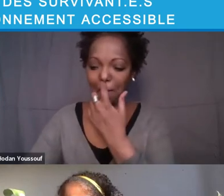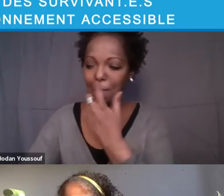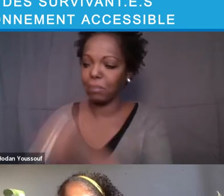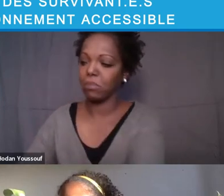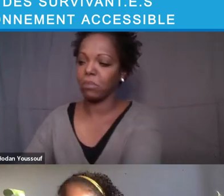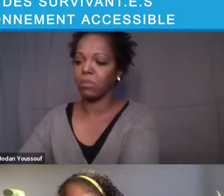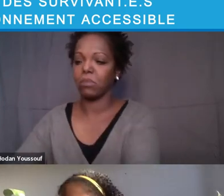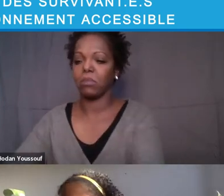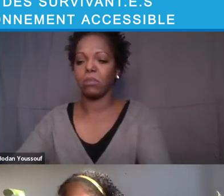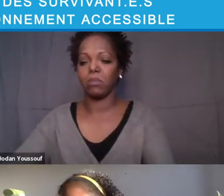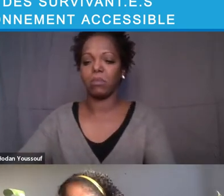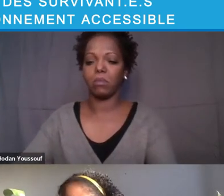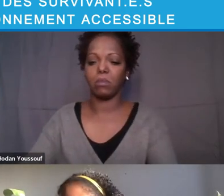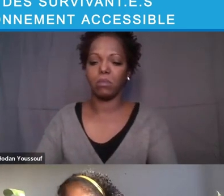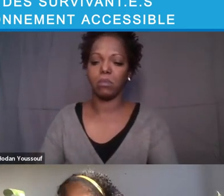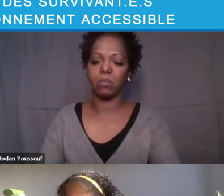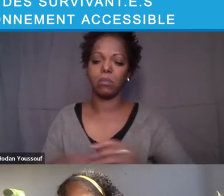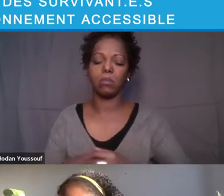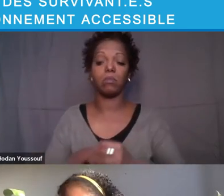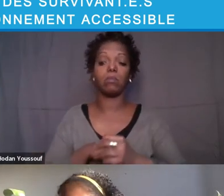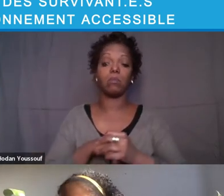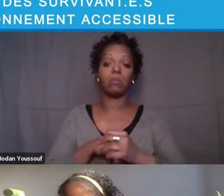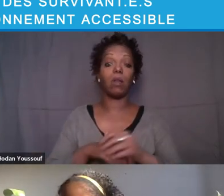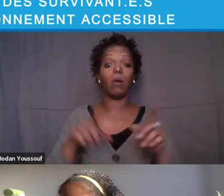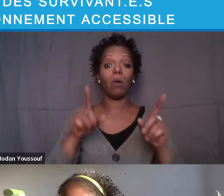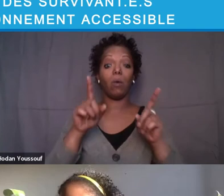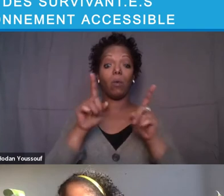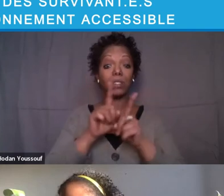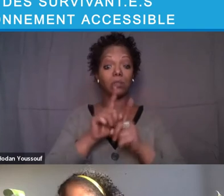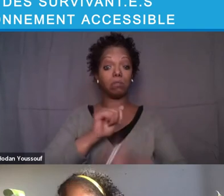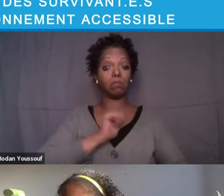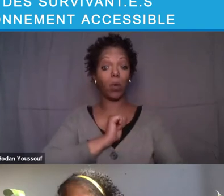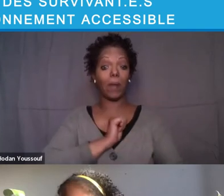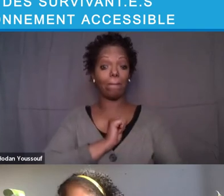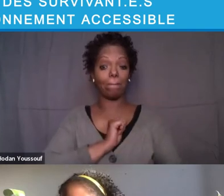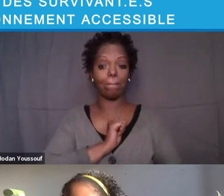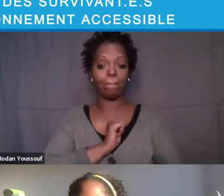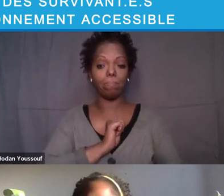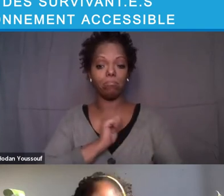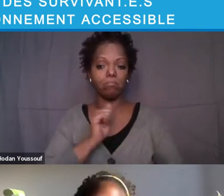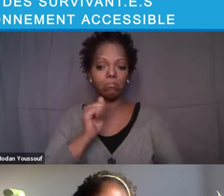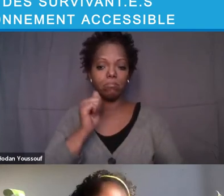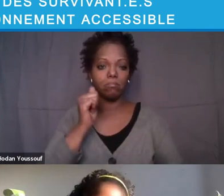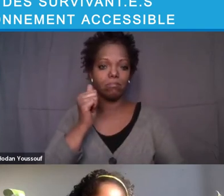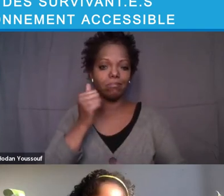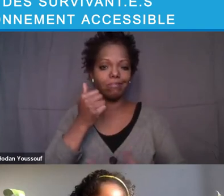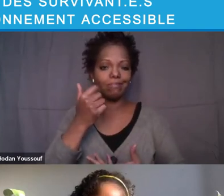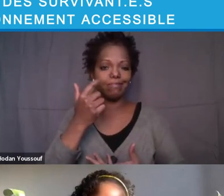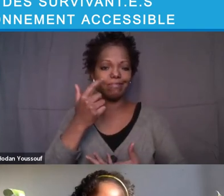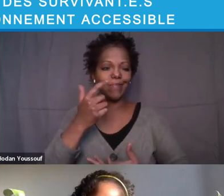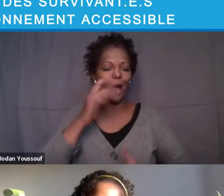d'avoir les références qu'ils ont eu de la difficulté à trouver les références.